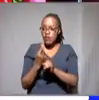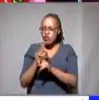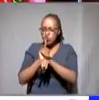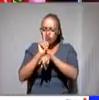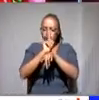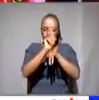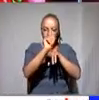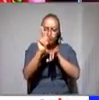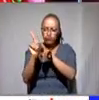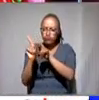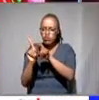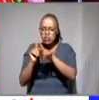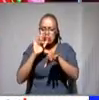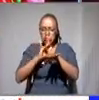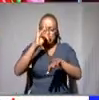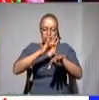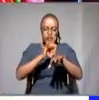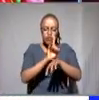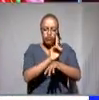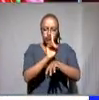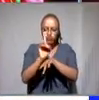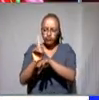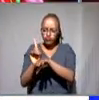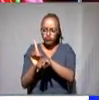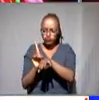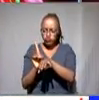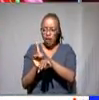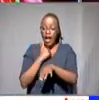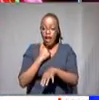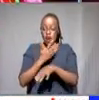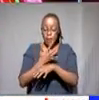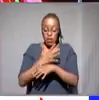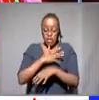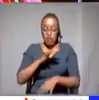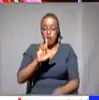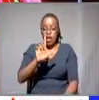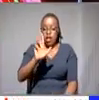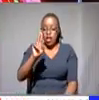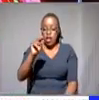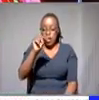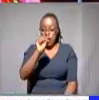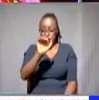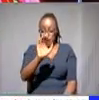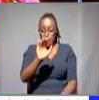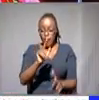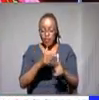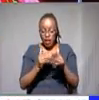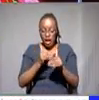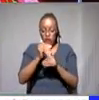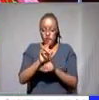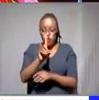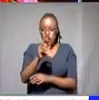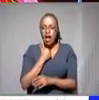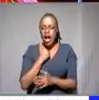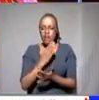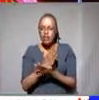tũkoragwo tũkĩmandĩkĩrĩria kana tũkĩnyitĩrĩra thĩinĩ wa mahũri ma mũndũ. Na nja ya virus ĩno nĩ hakoragwo na